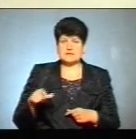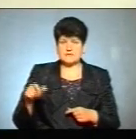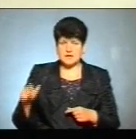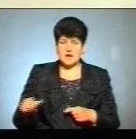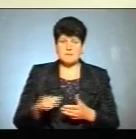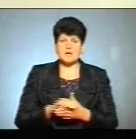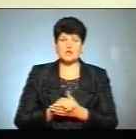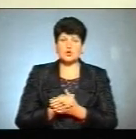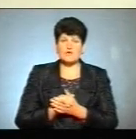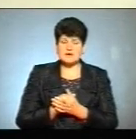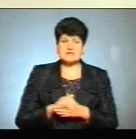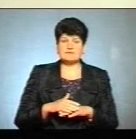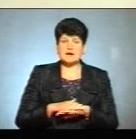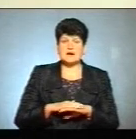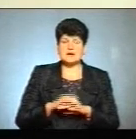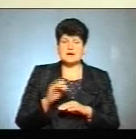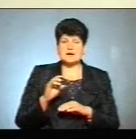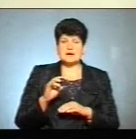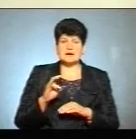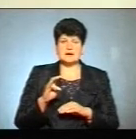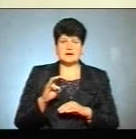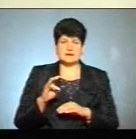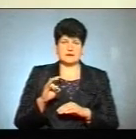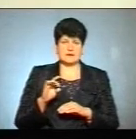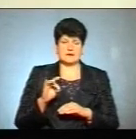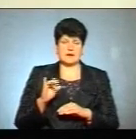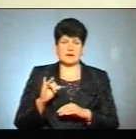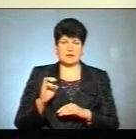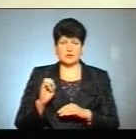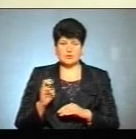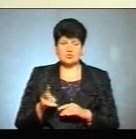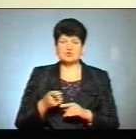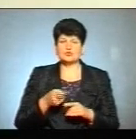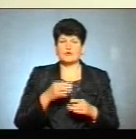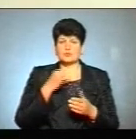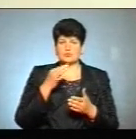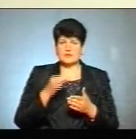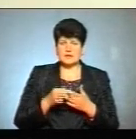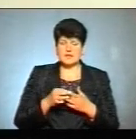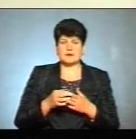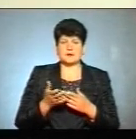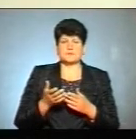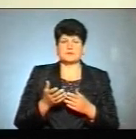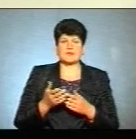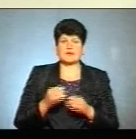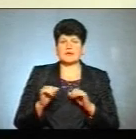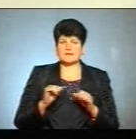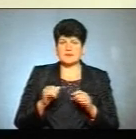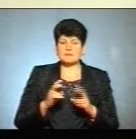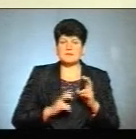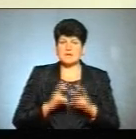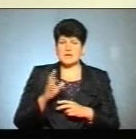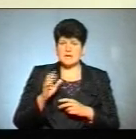товариства, ринок і тому подібне, то відповідальність на керівнику цього підприємства чи товариства.